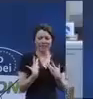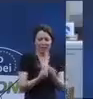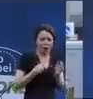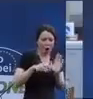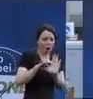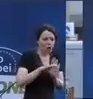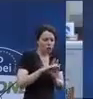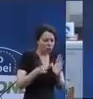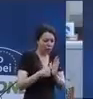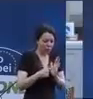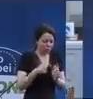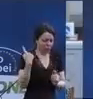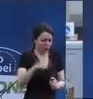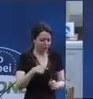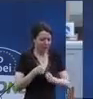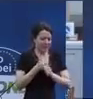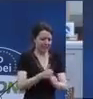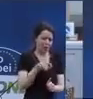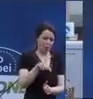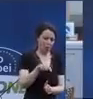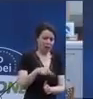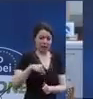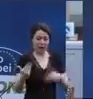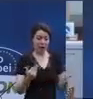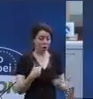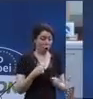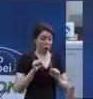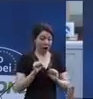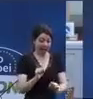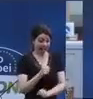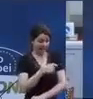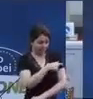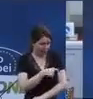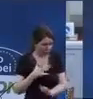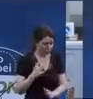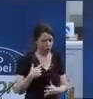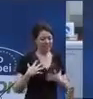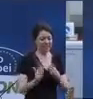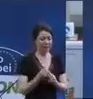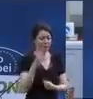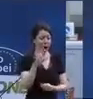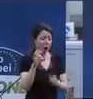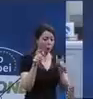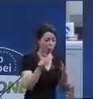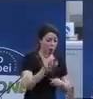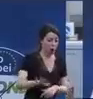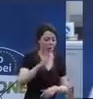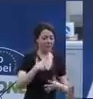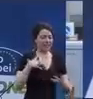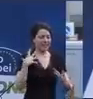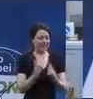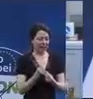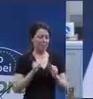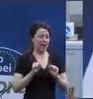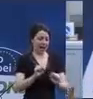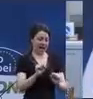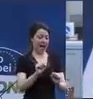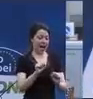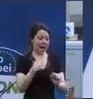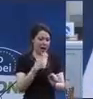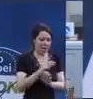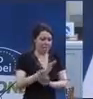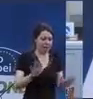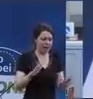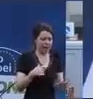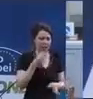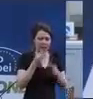della Repubblica Italiana sto con l'antifascismo sto con l'europeismo sto con l'atlantis e poi basta e